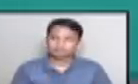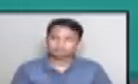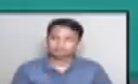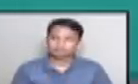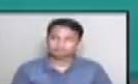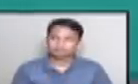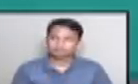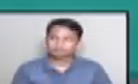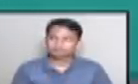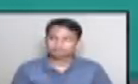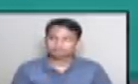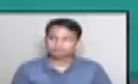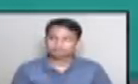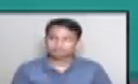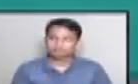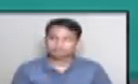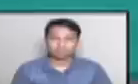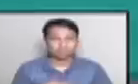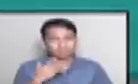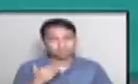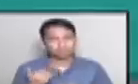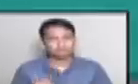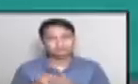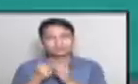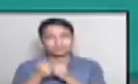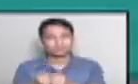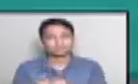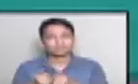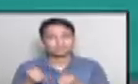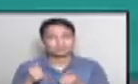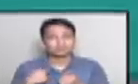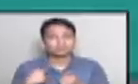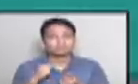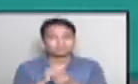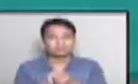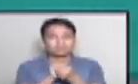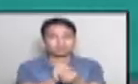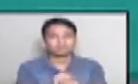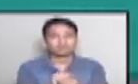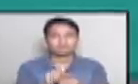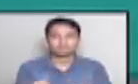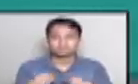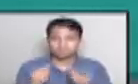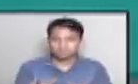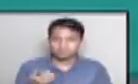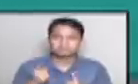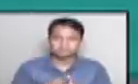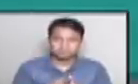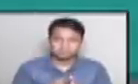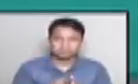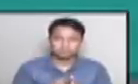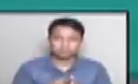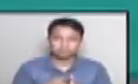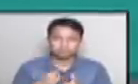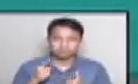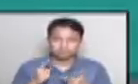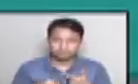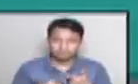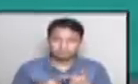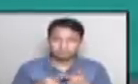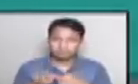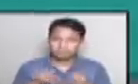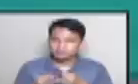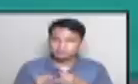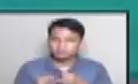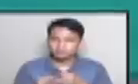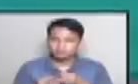Ma'am, ganito pong mangyari. Sasamahan po namin sila ngayon. Ibibigay po yung kanilang mga sahod, number one. Number two, ma'am,